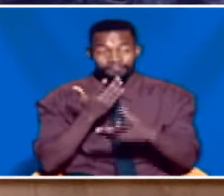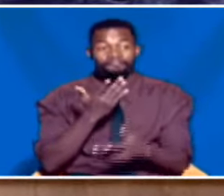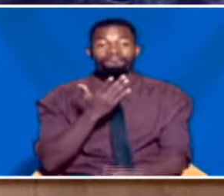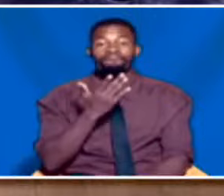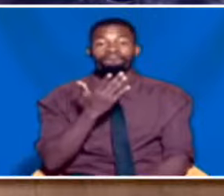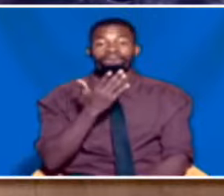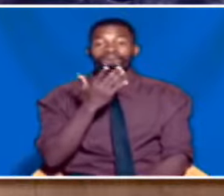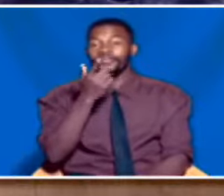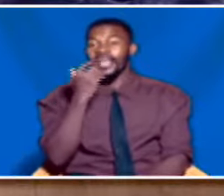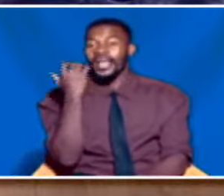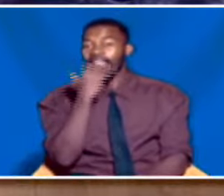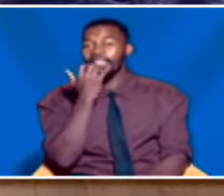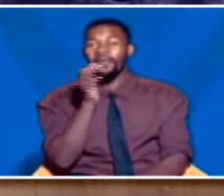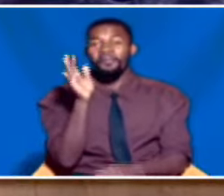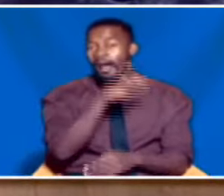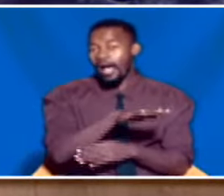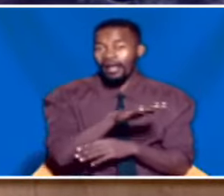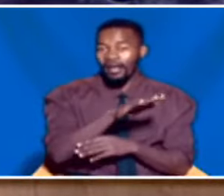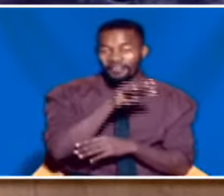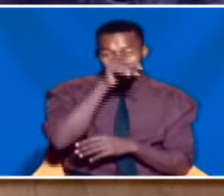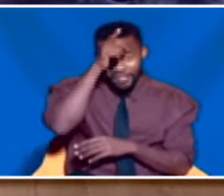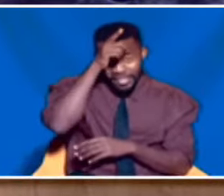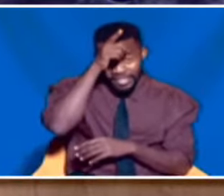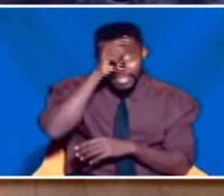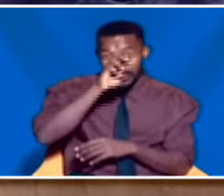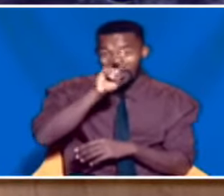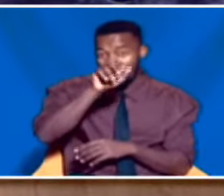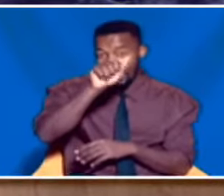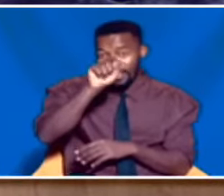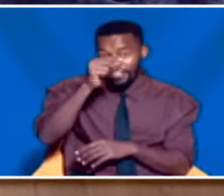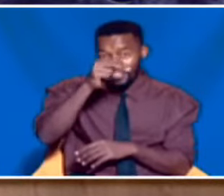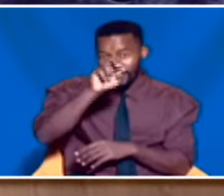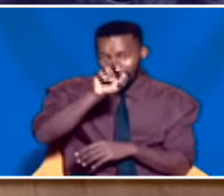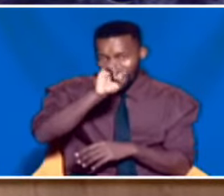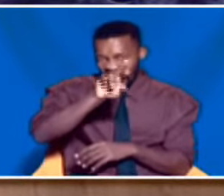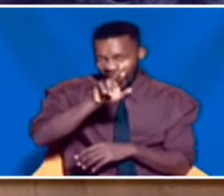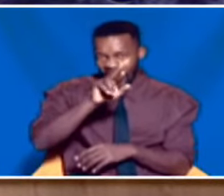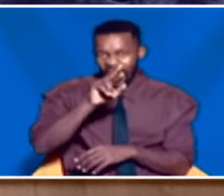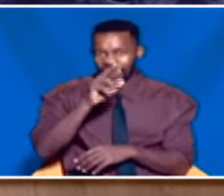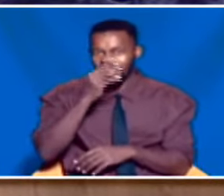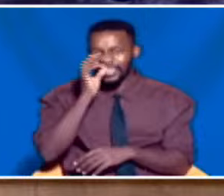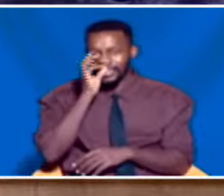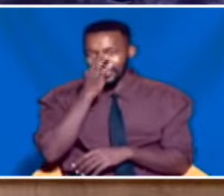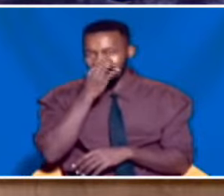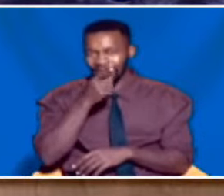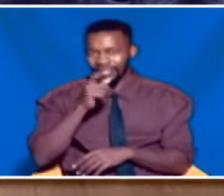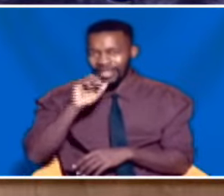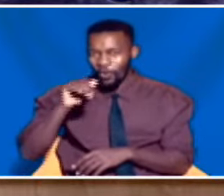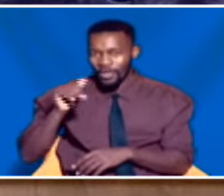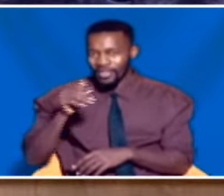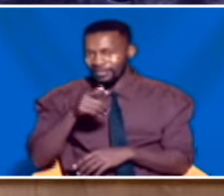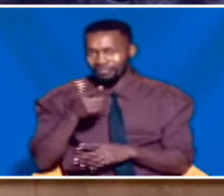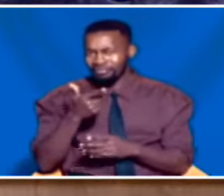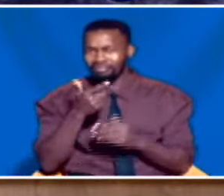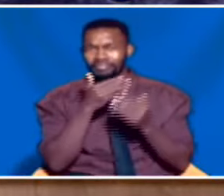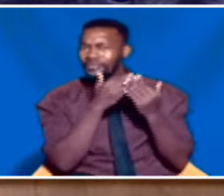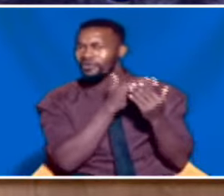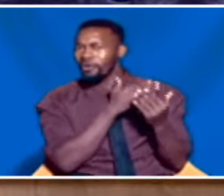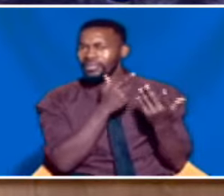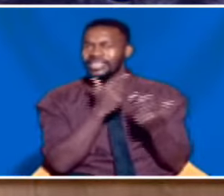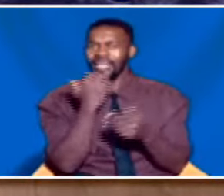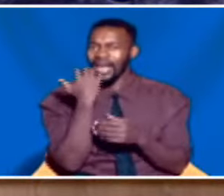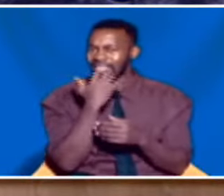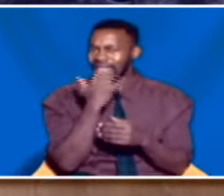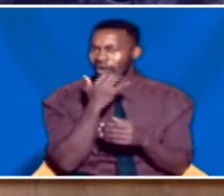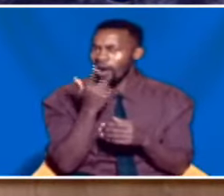Mathira, kaunti ya Nyeri, ili kuweka mikakati ya kukabiliana na upinzani wa kisiasa. Siku za hivi karibuni Gachagua amekumbana